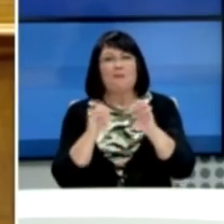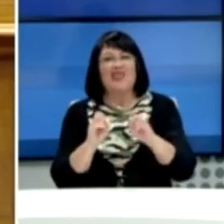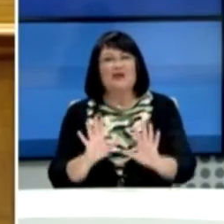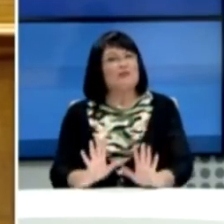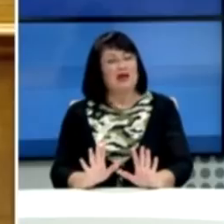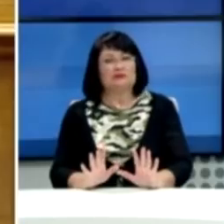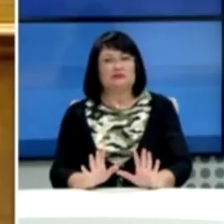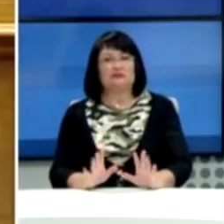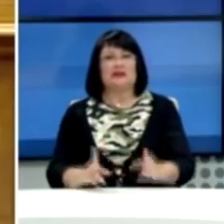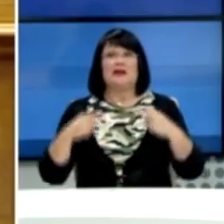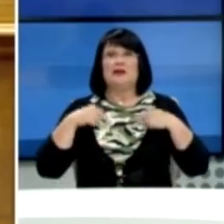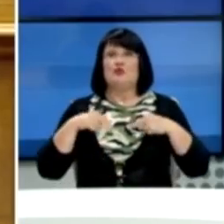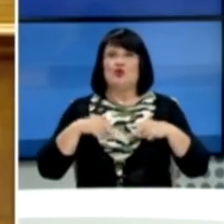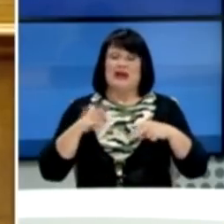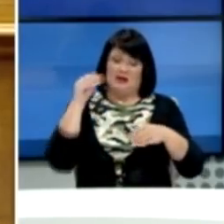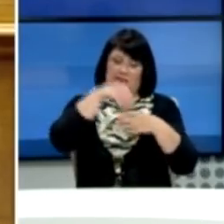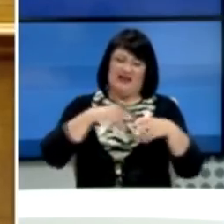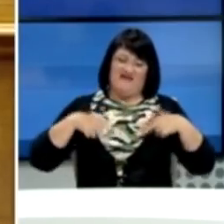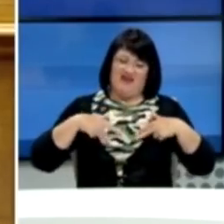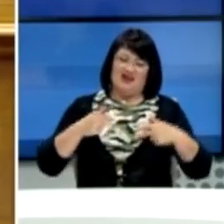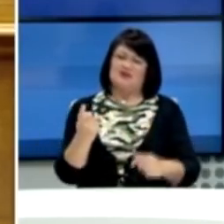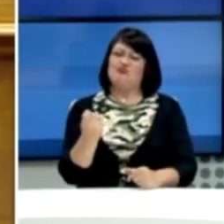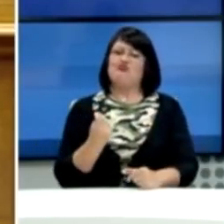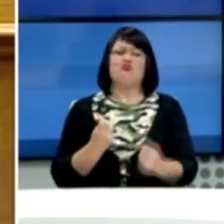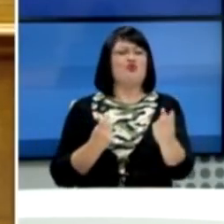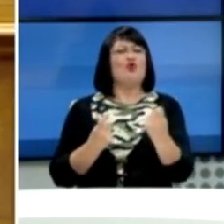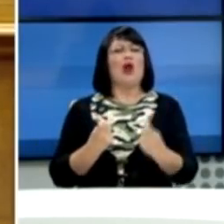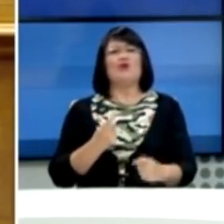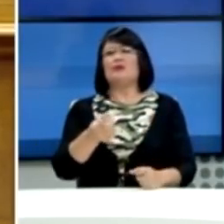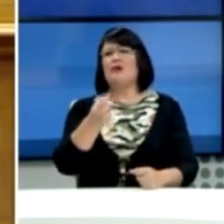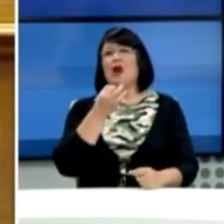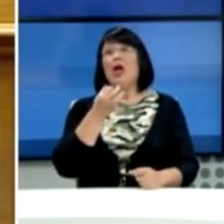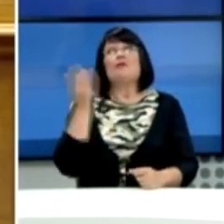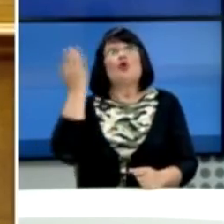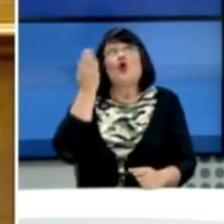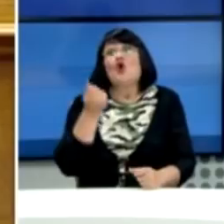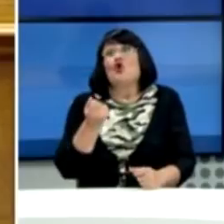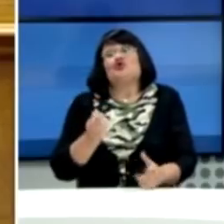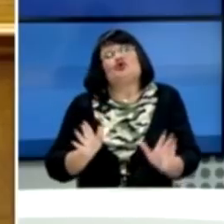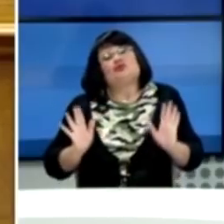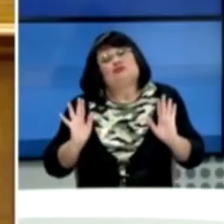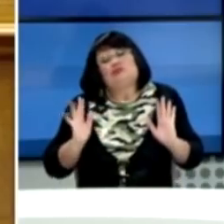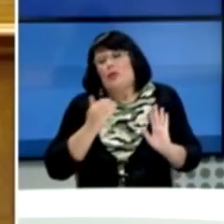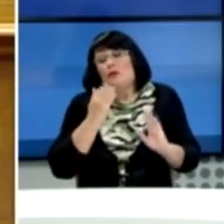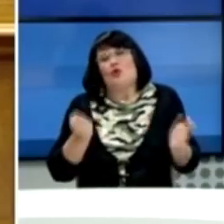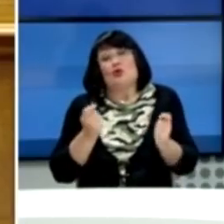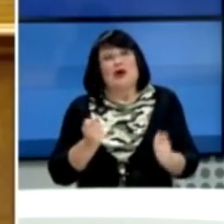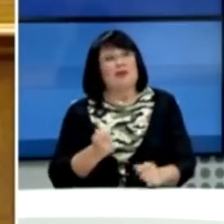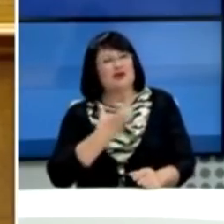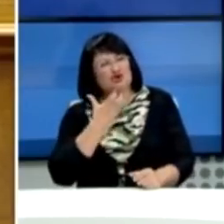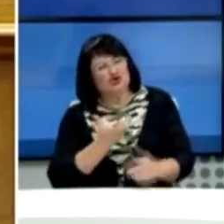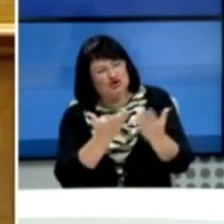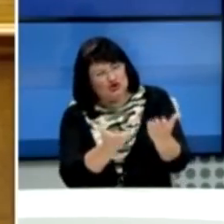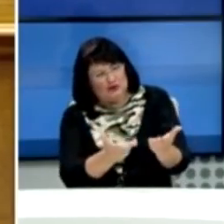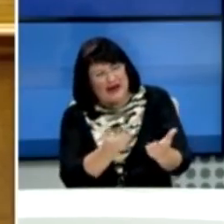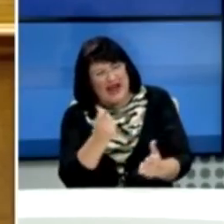κοφτά οι υπουργοί της κυβέρνησης λένε προκλητικά ότι αυτό κοστίζει. Αλήθεια, δικά